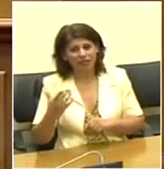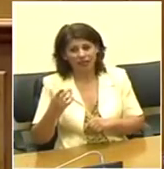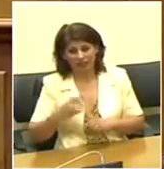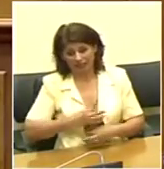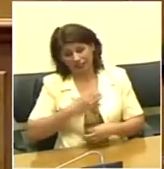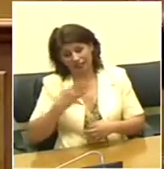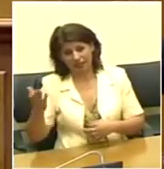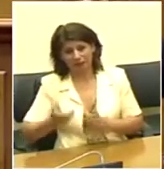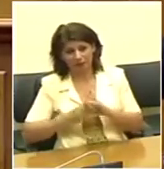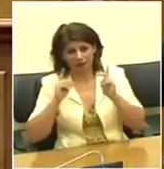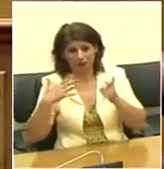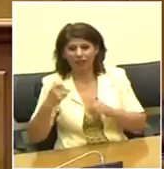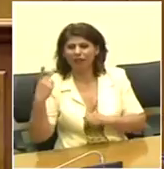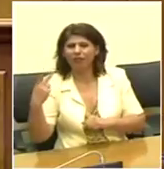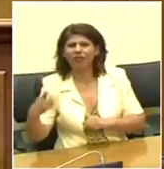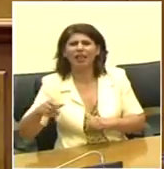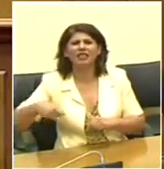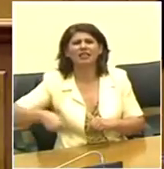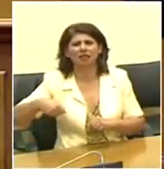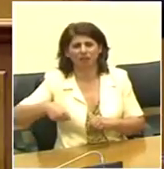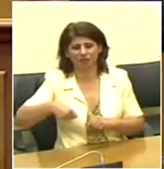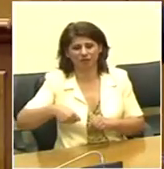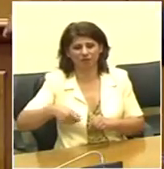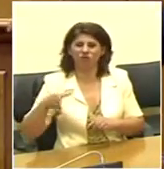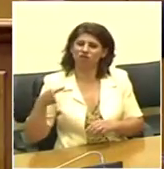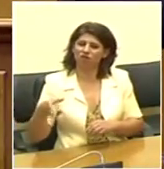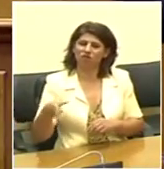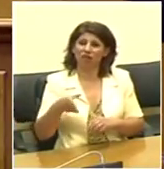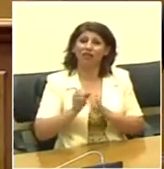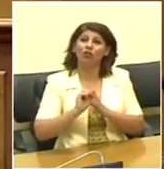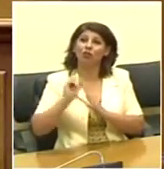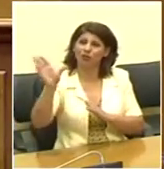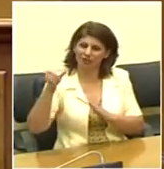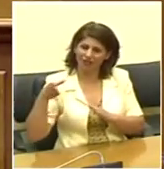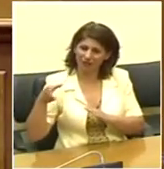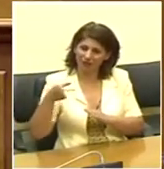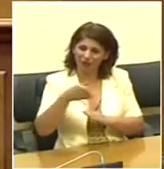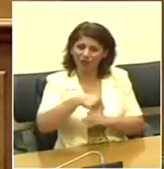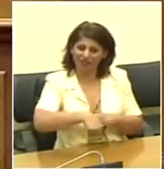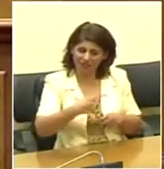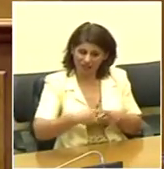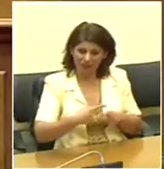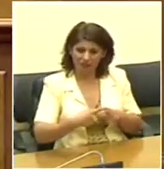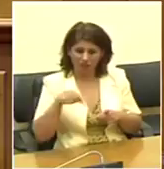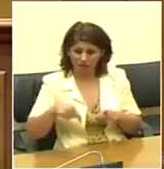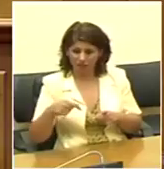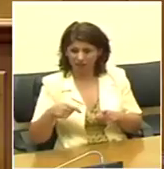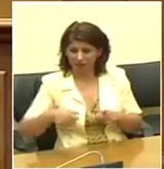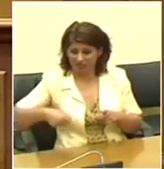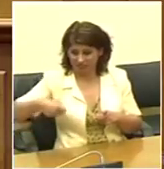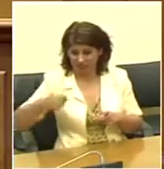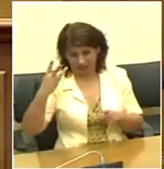Δημοκρατίας, έχετε τις δικές σας τσάντες που πηγαίνετε και στο εξωτερικό και στην Ελλάδα. Αυτές οι τρεις